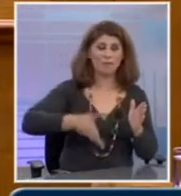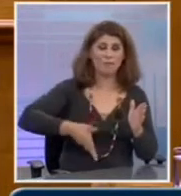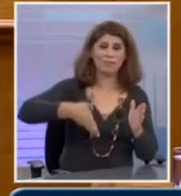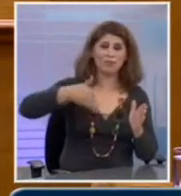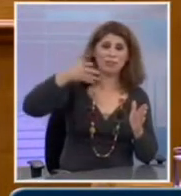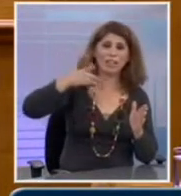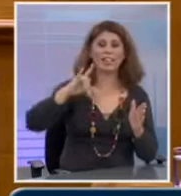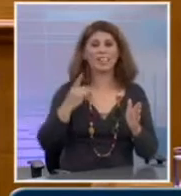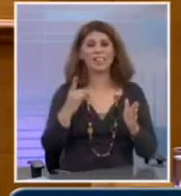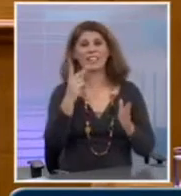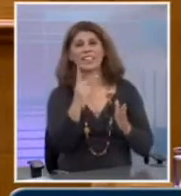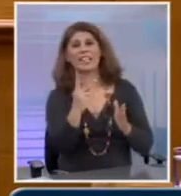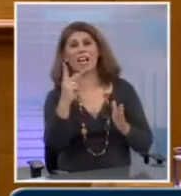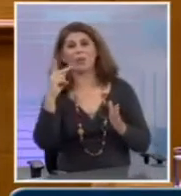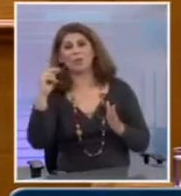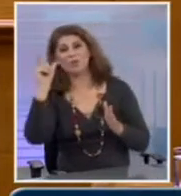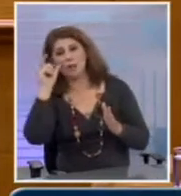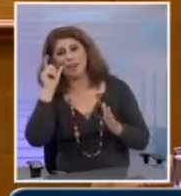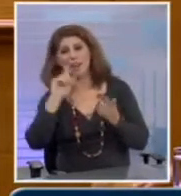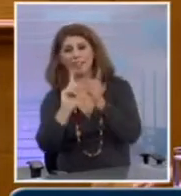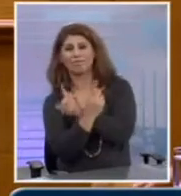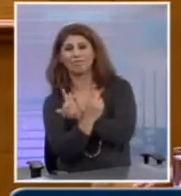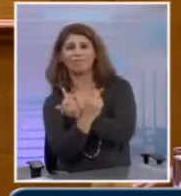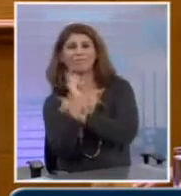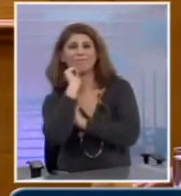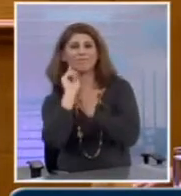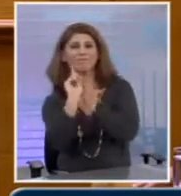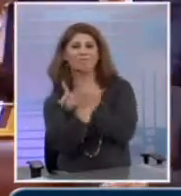του κυρίου Κυριάκου Σαμαρά.